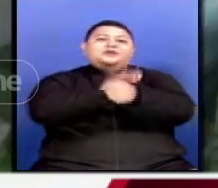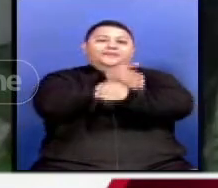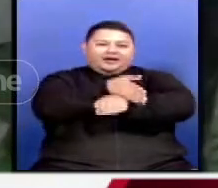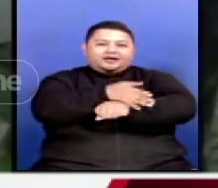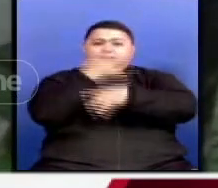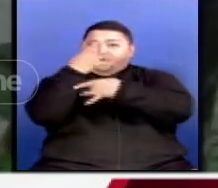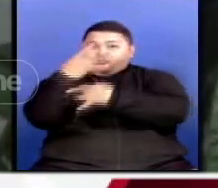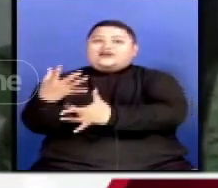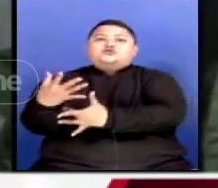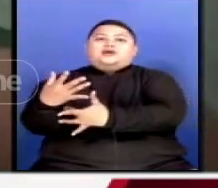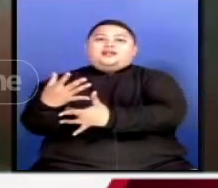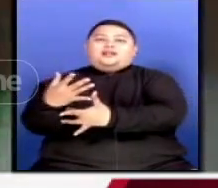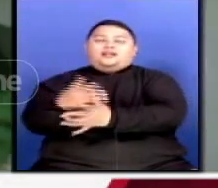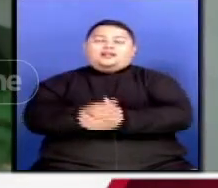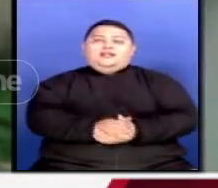Hari Raya Kurban.